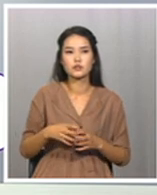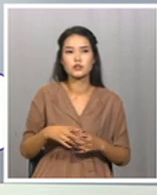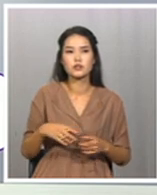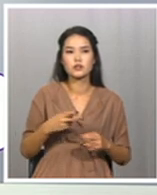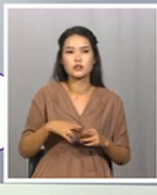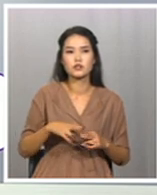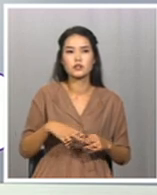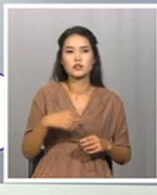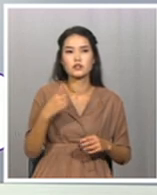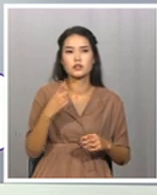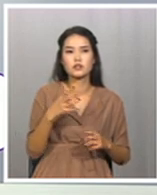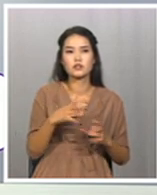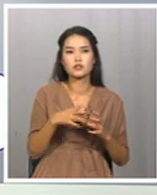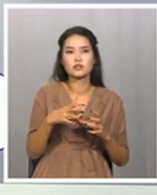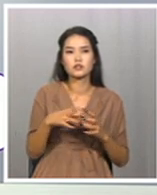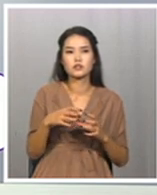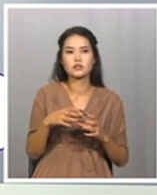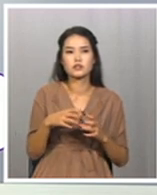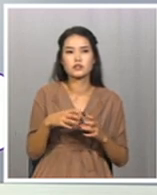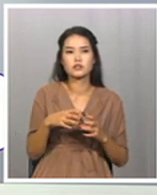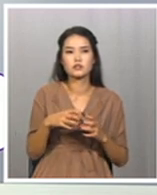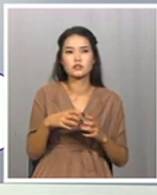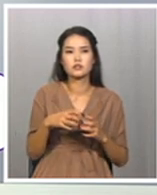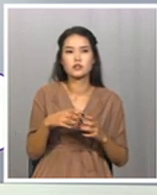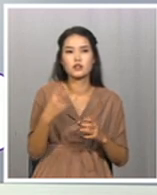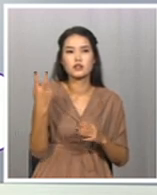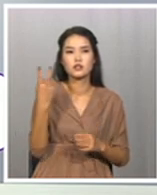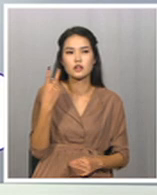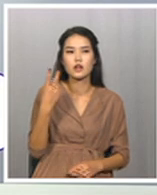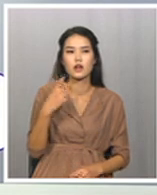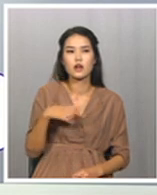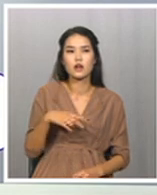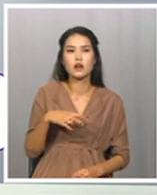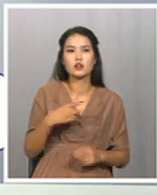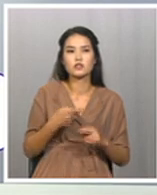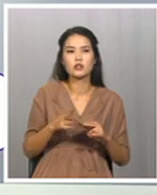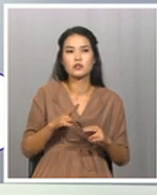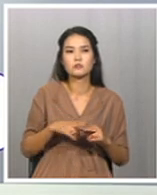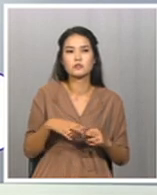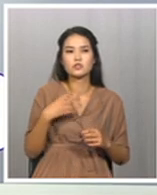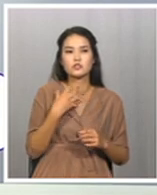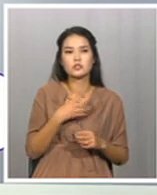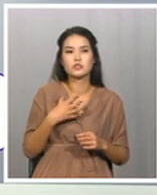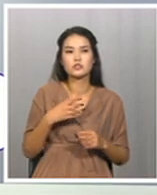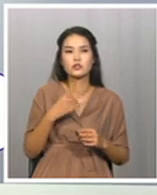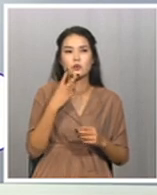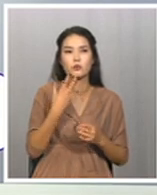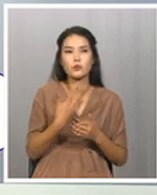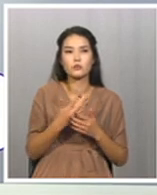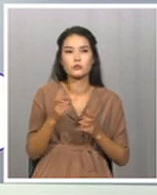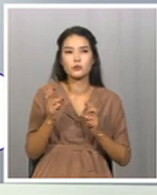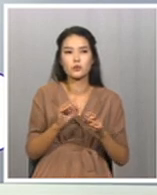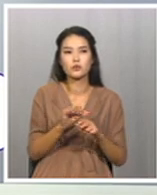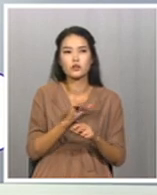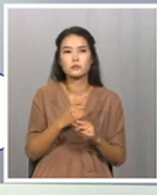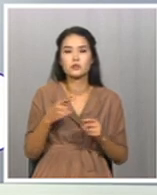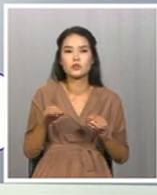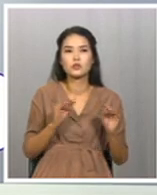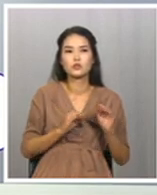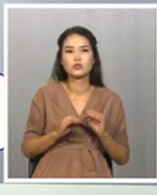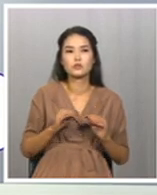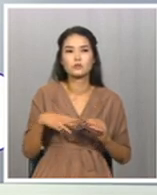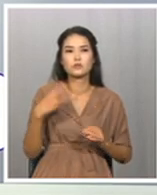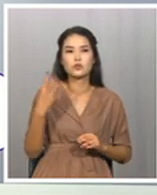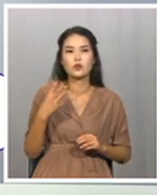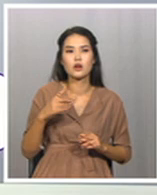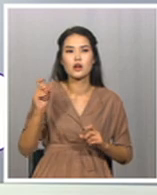бірінші кезекте ескерілетін, екінші кезекте жалпы жиынтық өнімнің көлемі мен құрылымы ескеріледі.